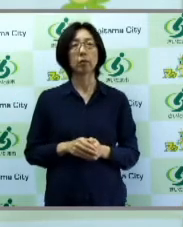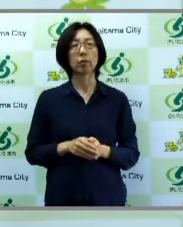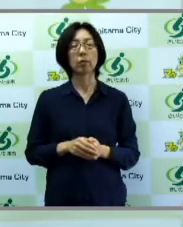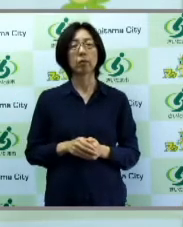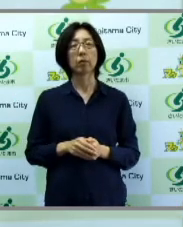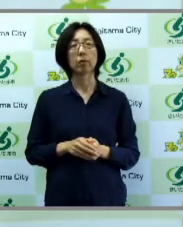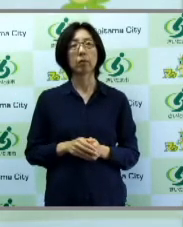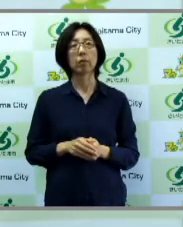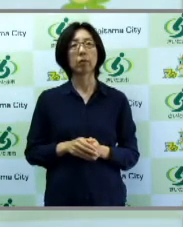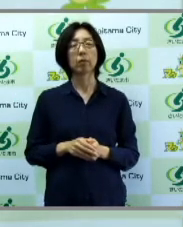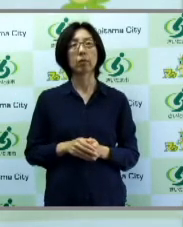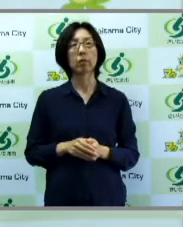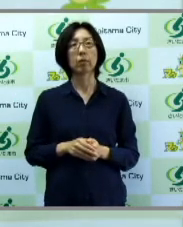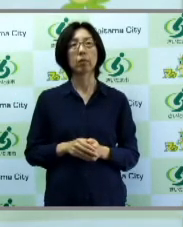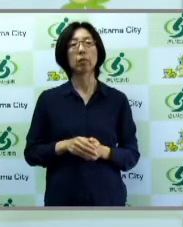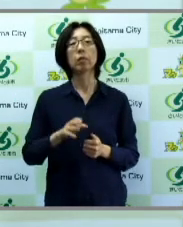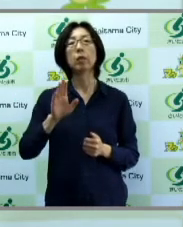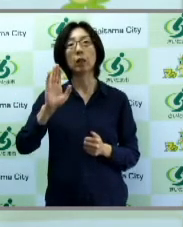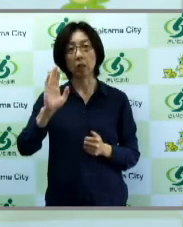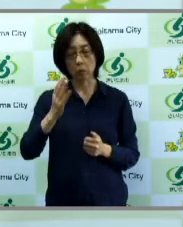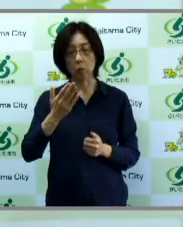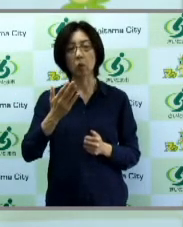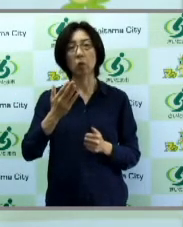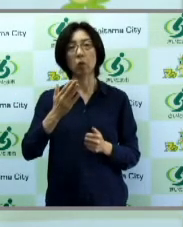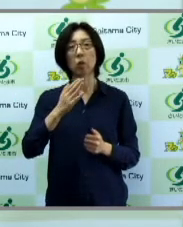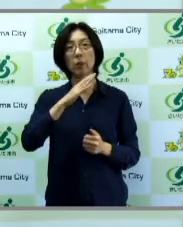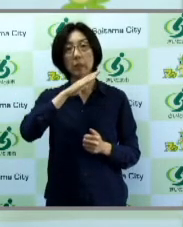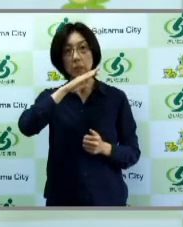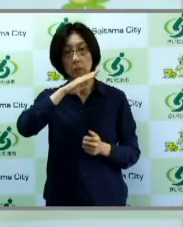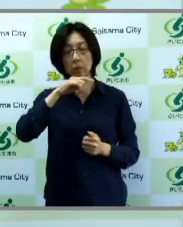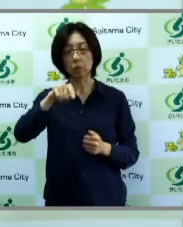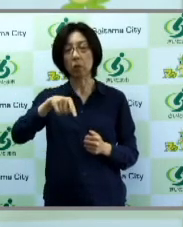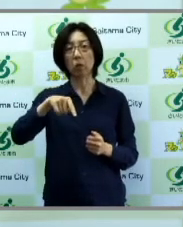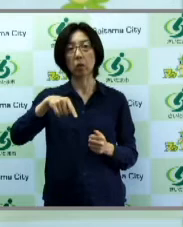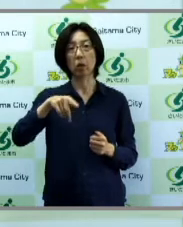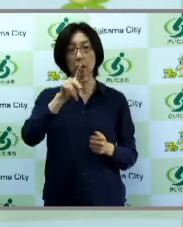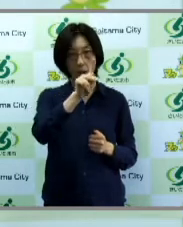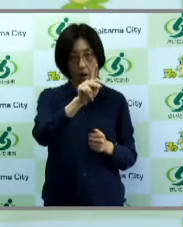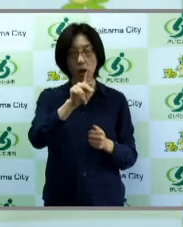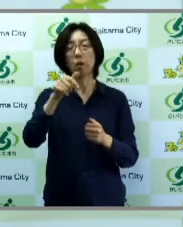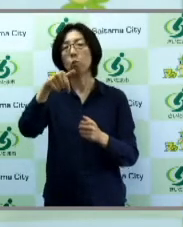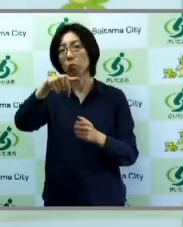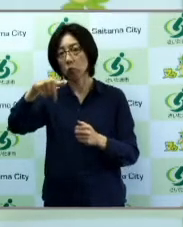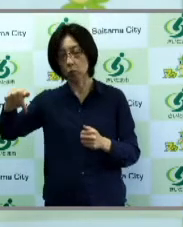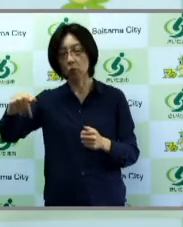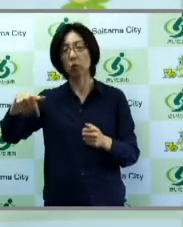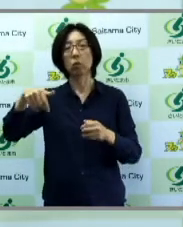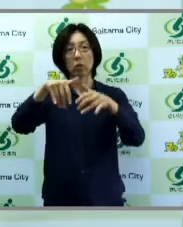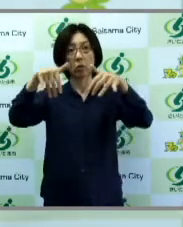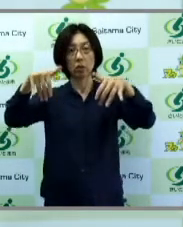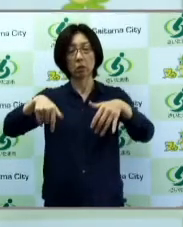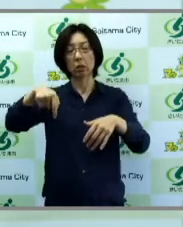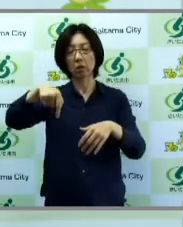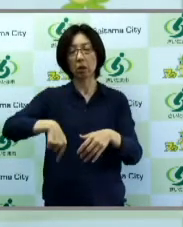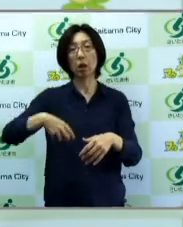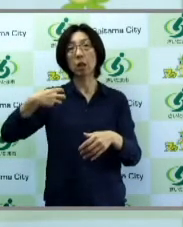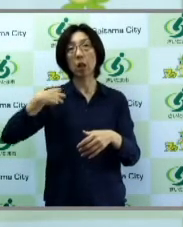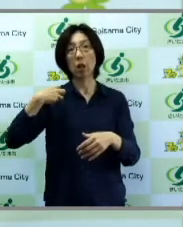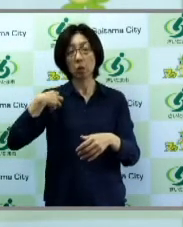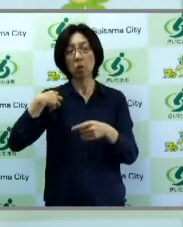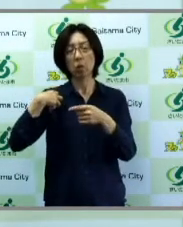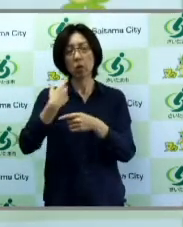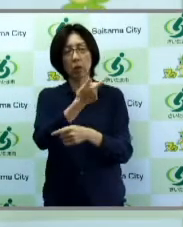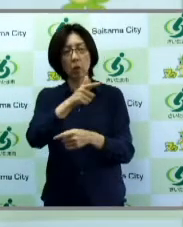当部署が担う役割が非常に重くなっております。また多くなっております。ですからその中でやは